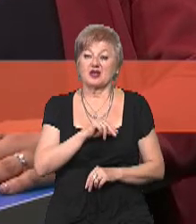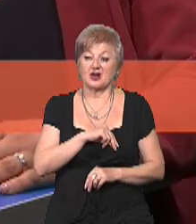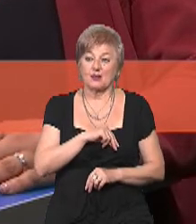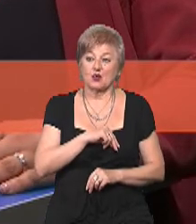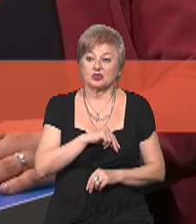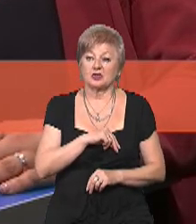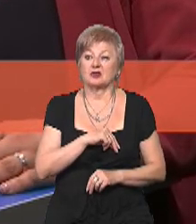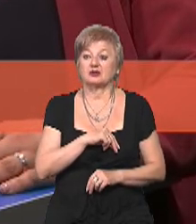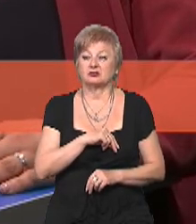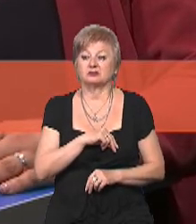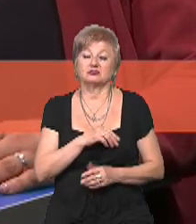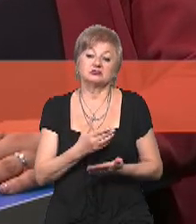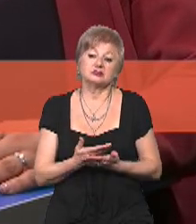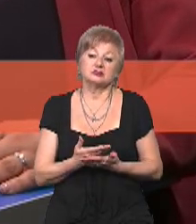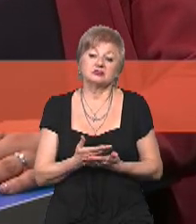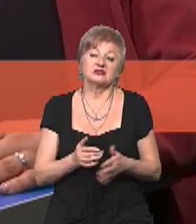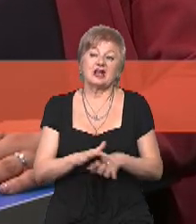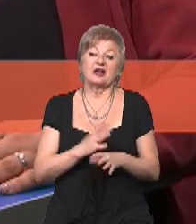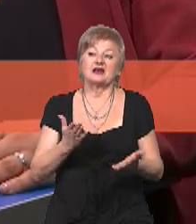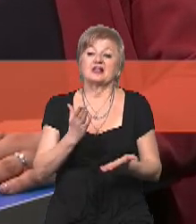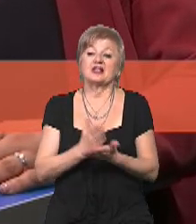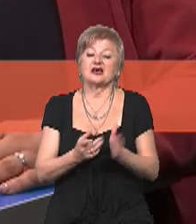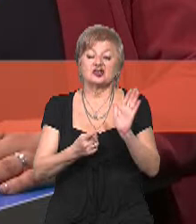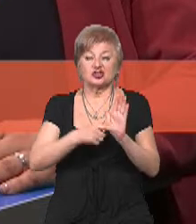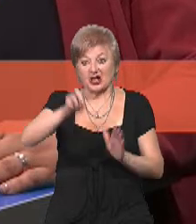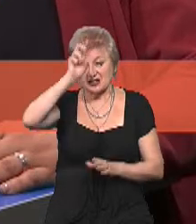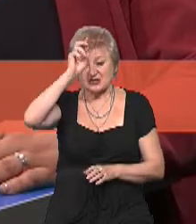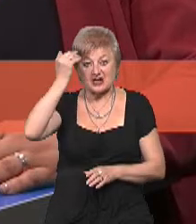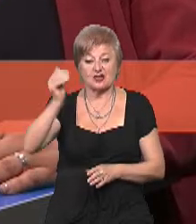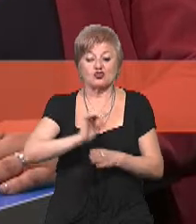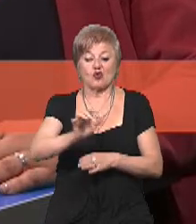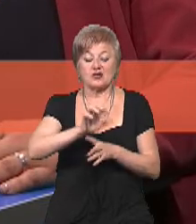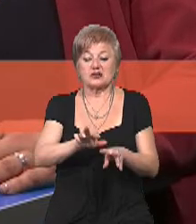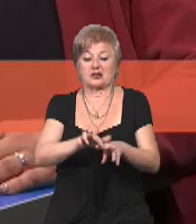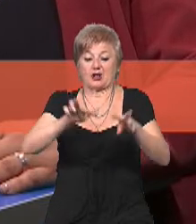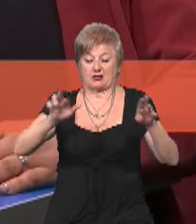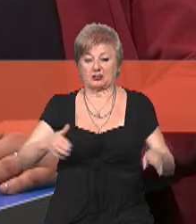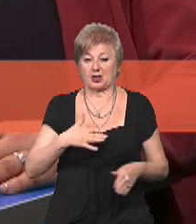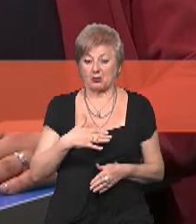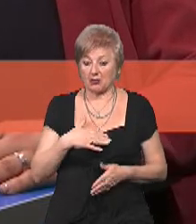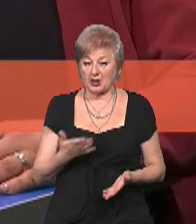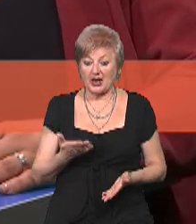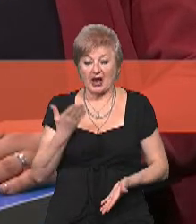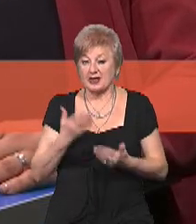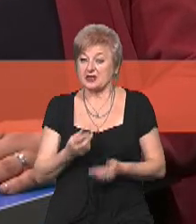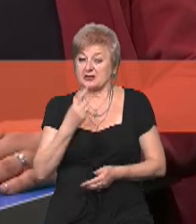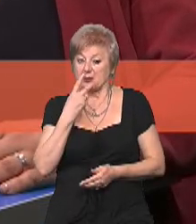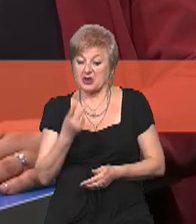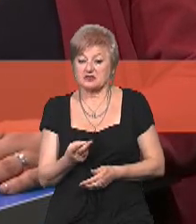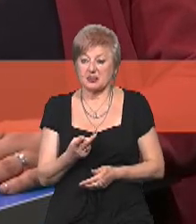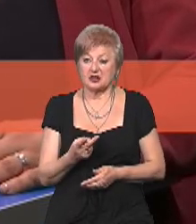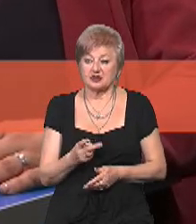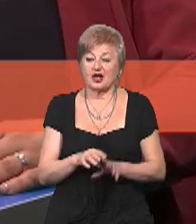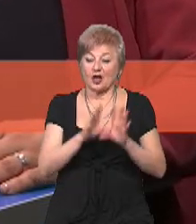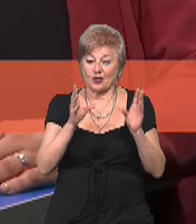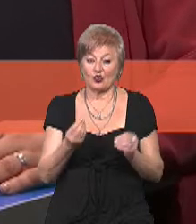на рынке, где существует всего 6 стран, которые выпускают такую же продукцию. Если посмотреть обзорную